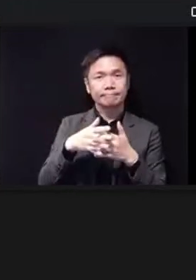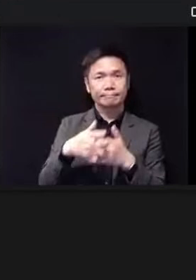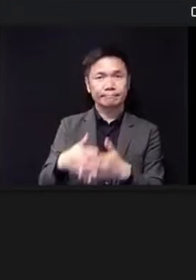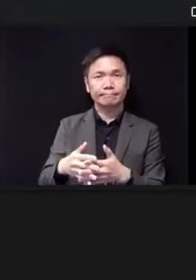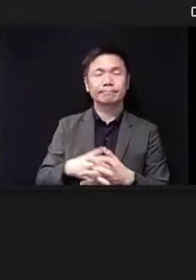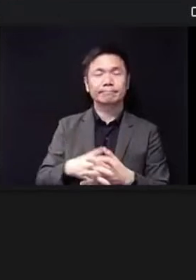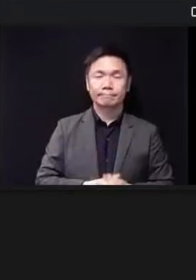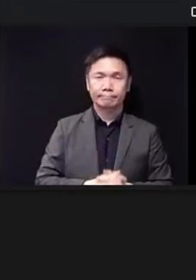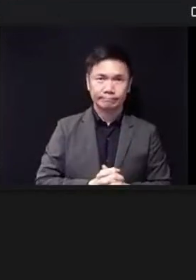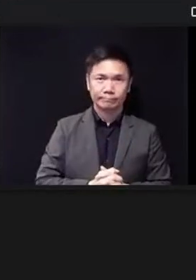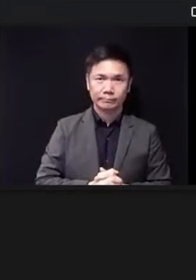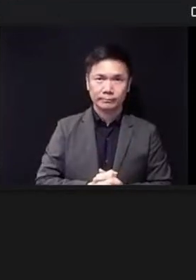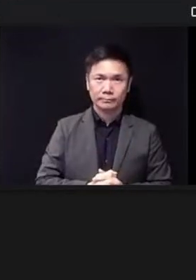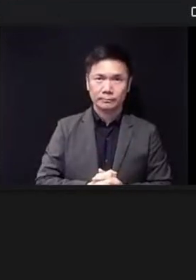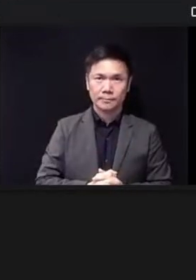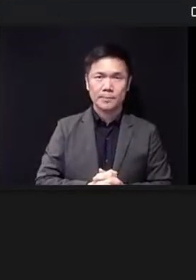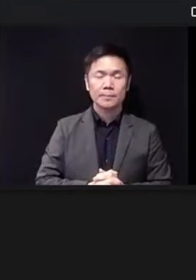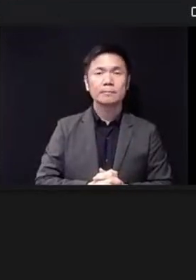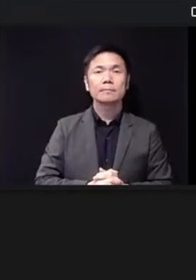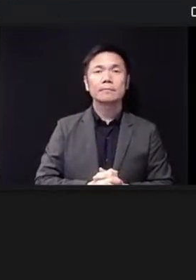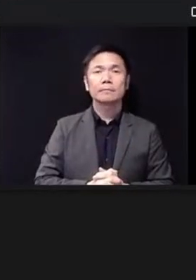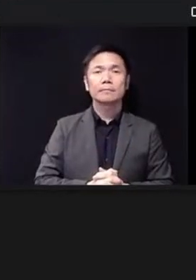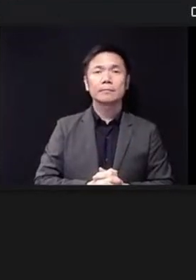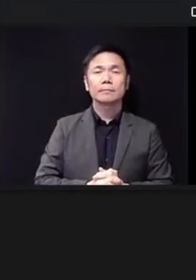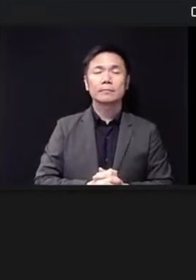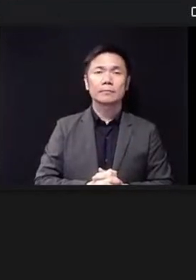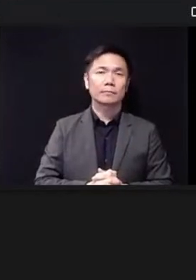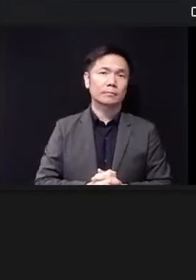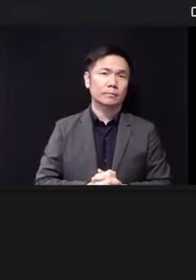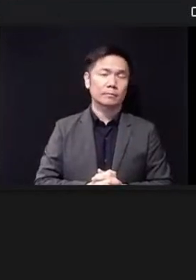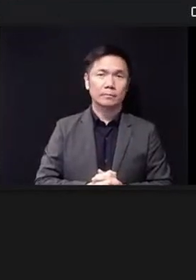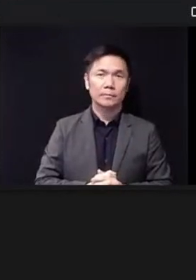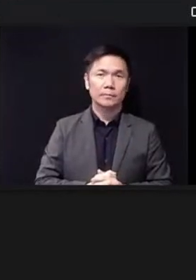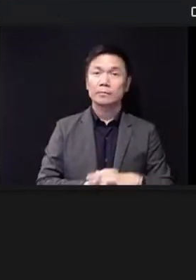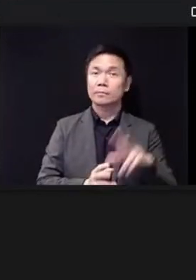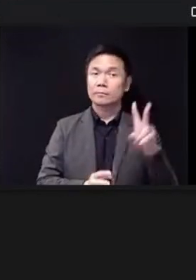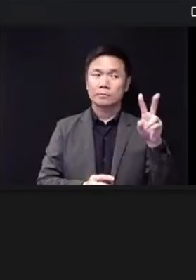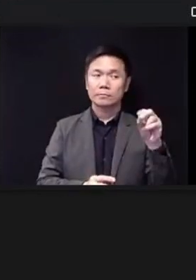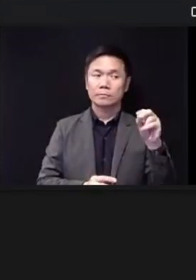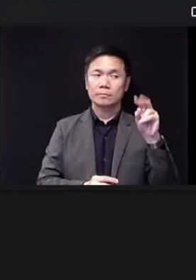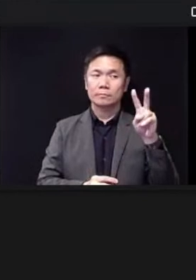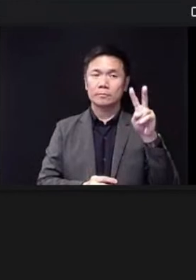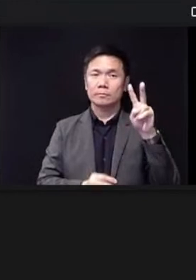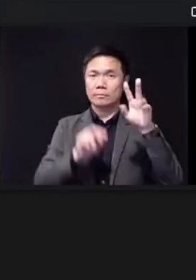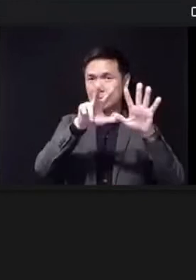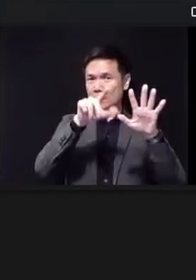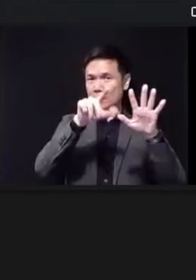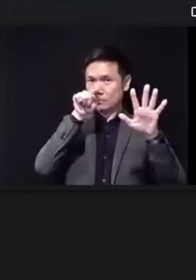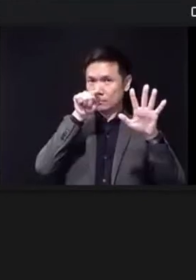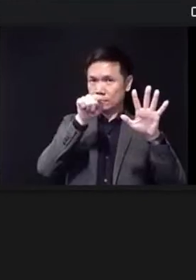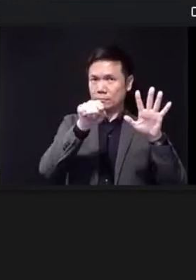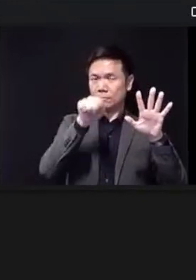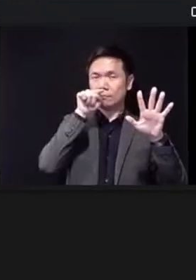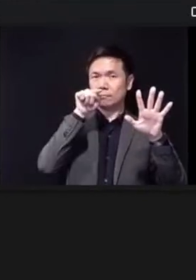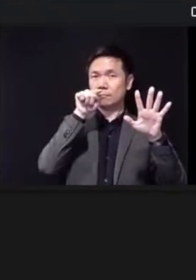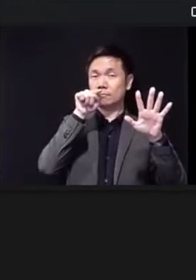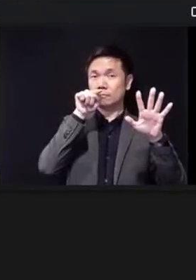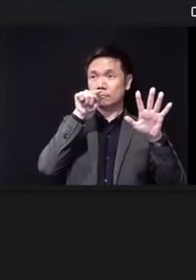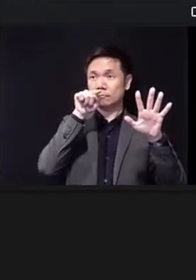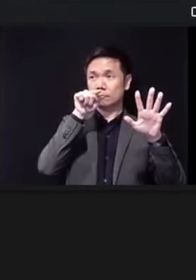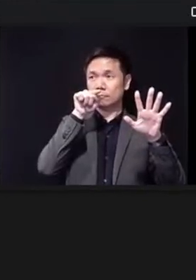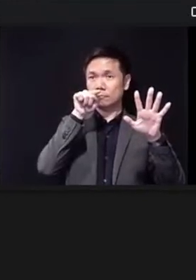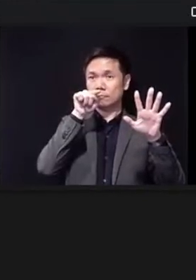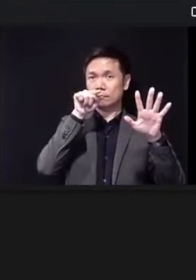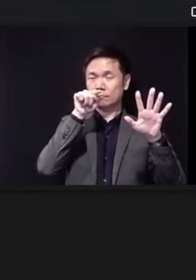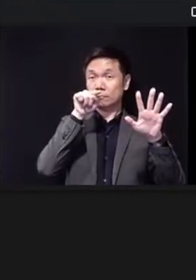что если мы предложили поставить точку, и Соединенные Штаты с этим согласны, то есть ли смысл искать какие-то третьи варианты, которые сейчас точно вызовут дискуссию в